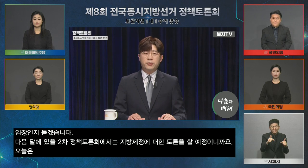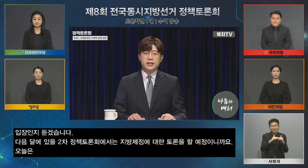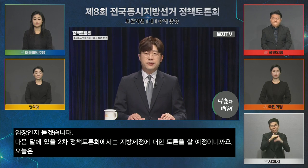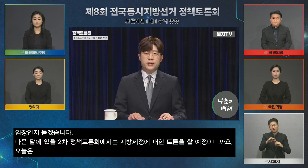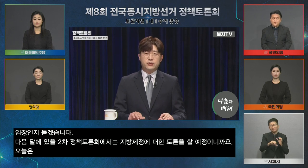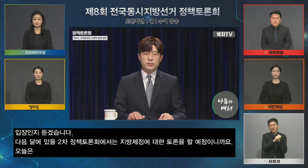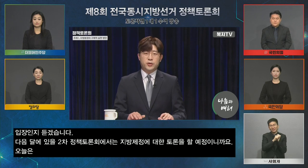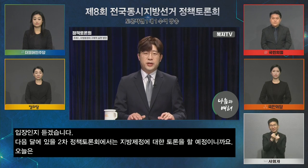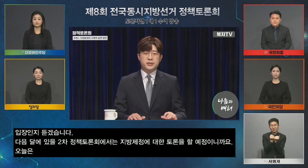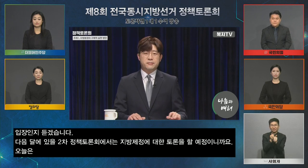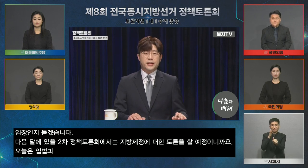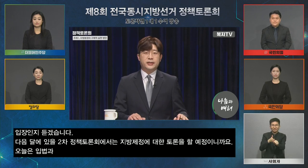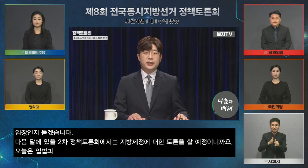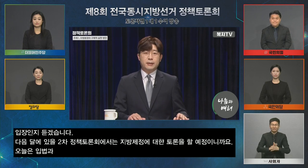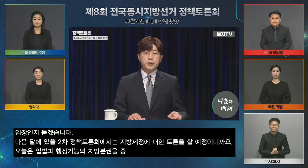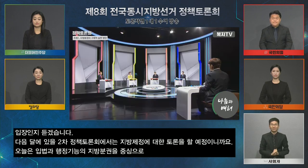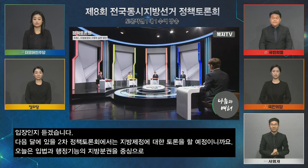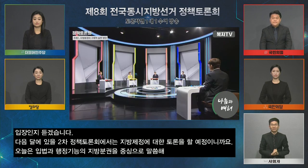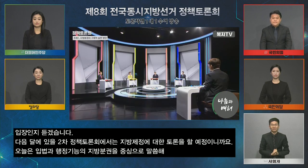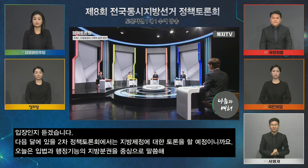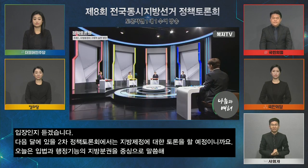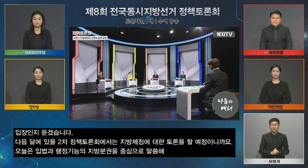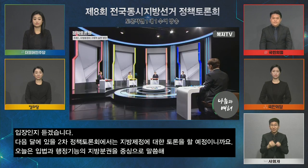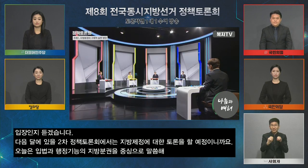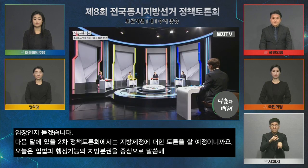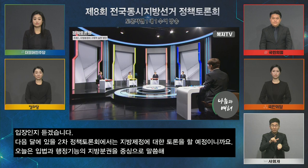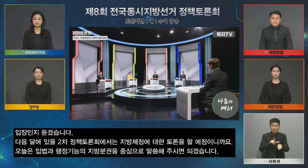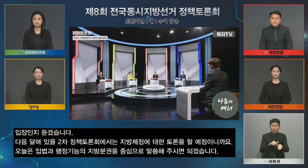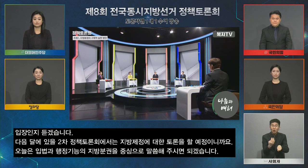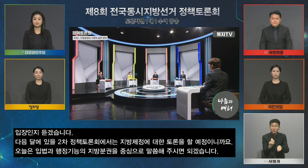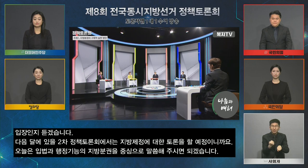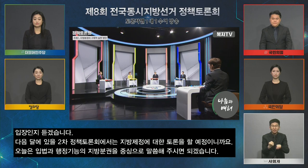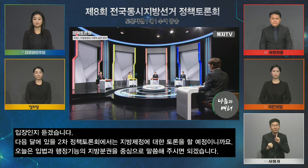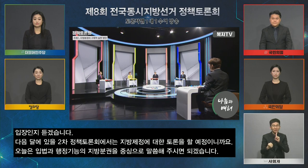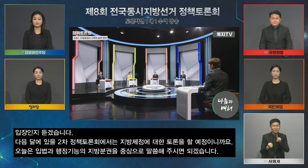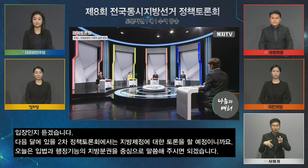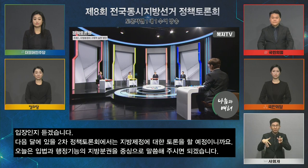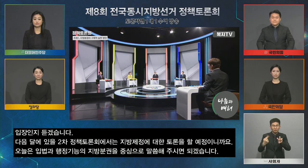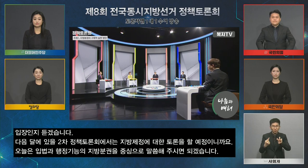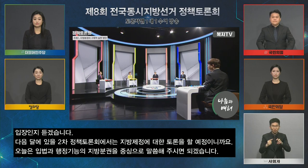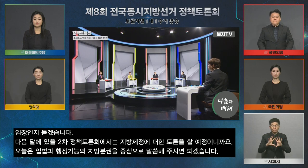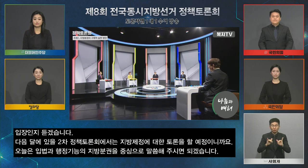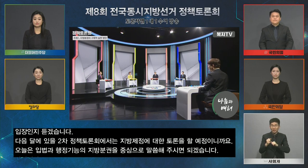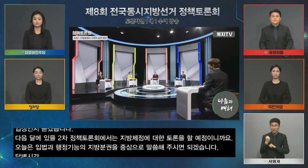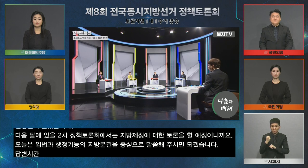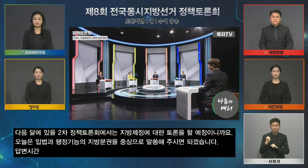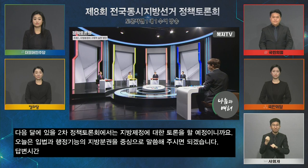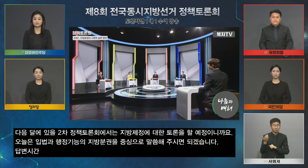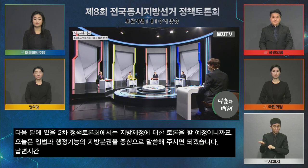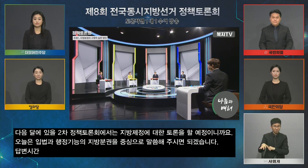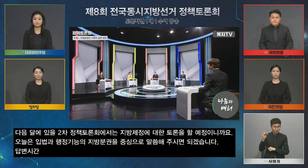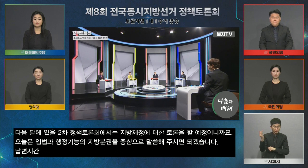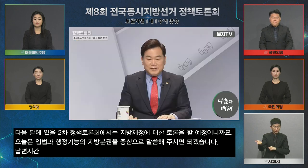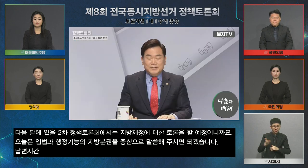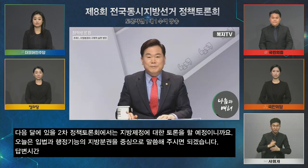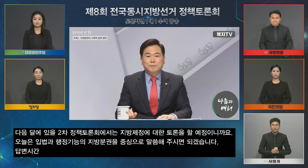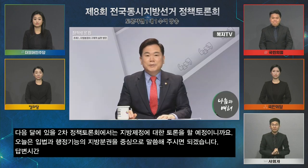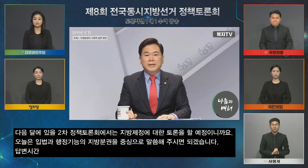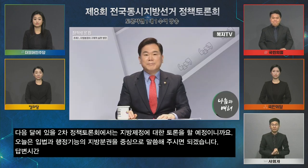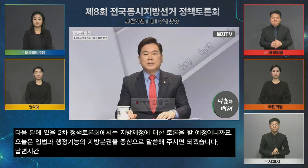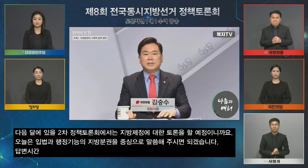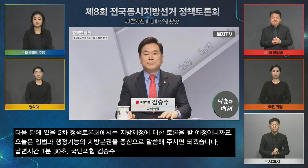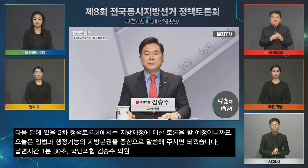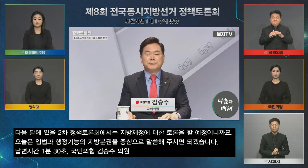중심으로 말씀해 주시면 되겠습니다. 답변 시간 1분 30초. 국민의힘 김승수 의원 답변해 주십시오. 네,